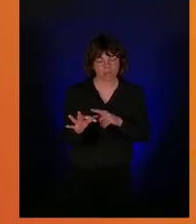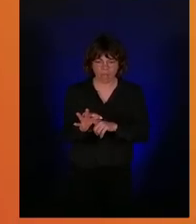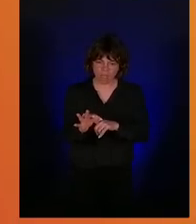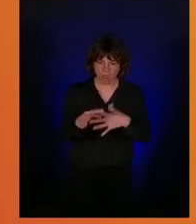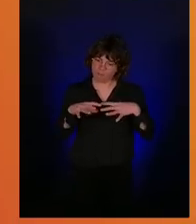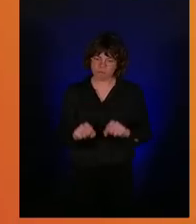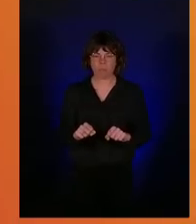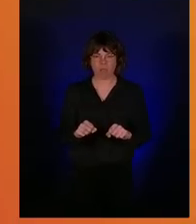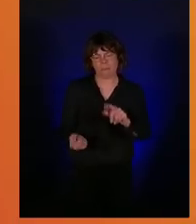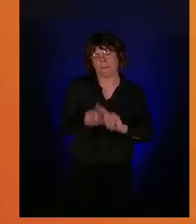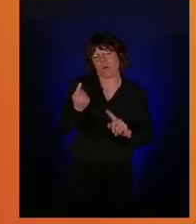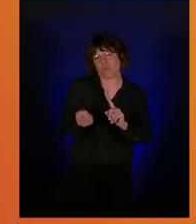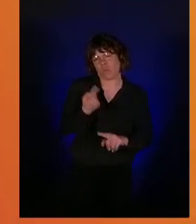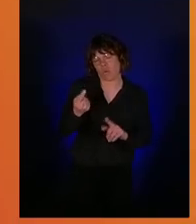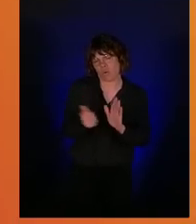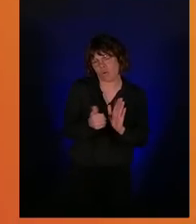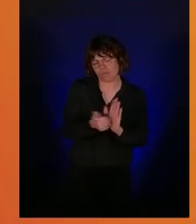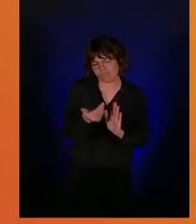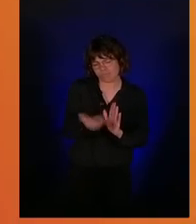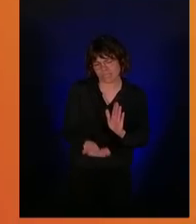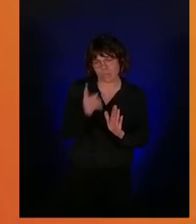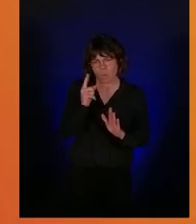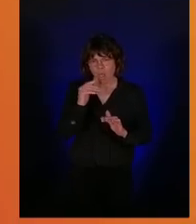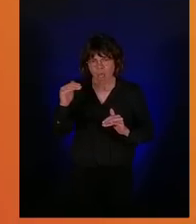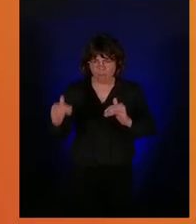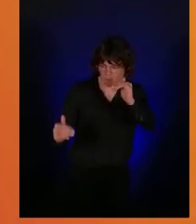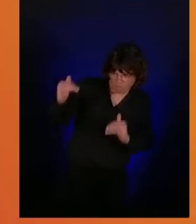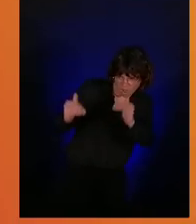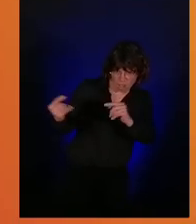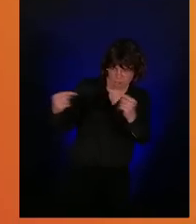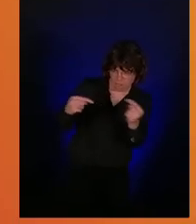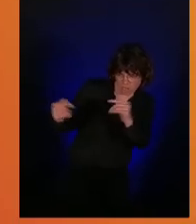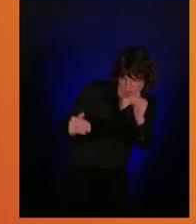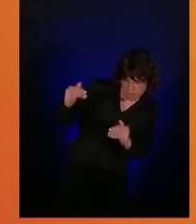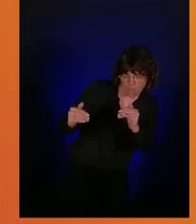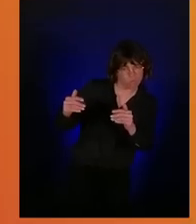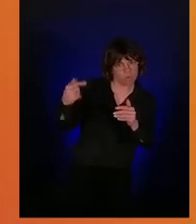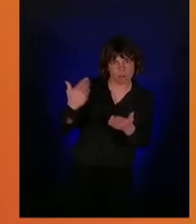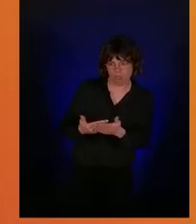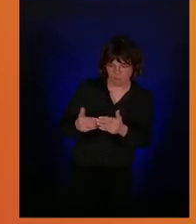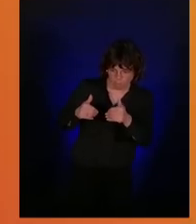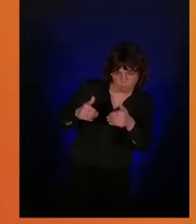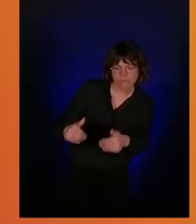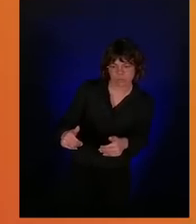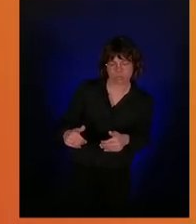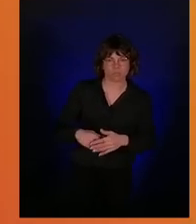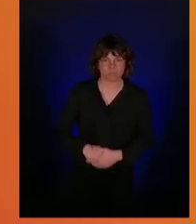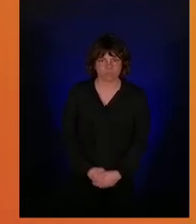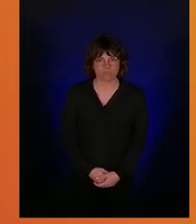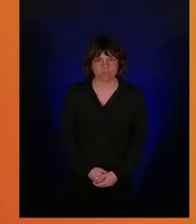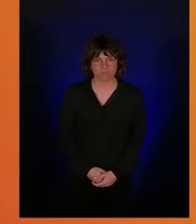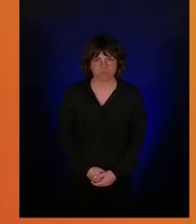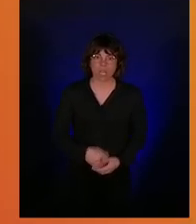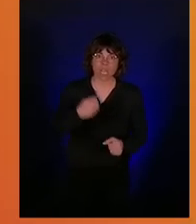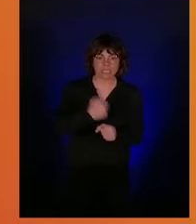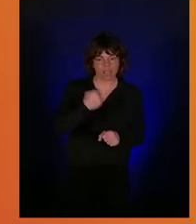facteur important de la construction du rapport de force que nous avons encore à monter. Le